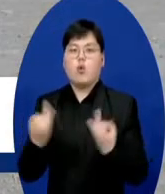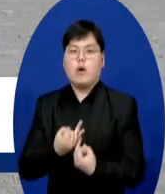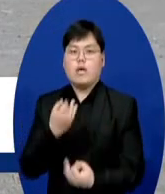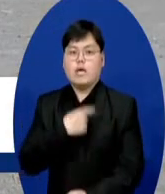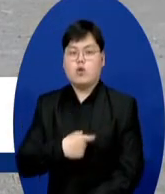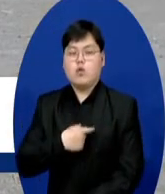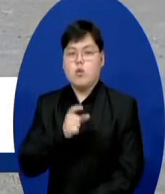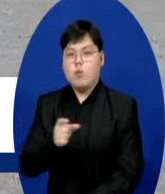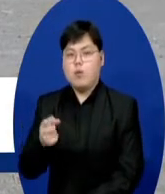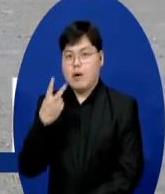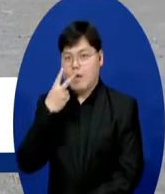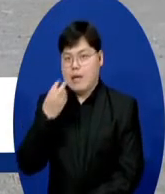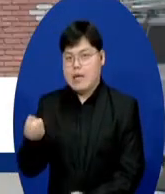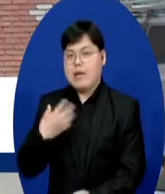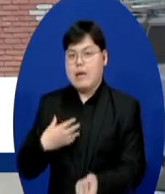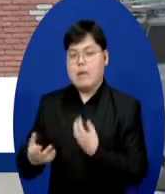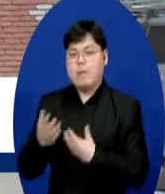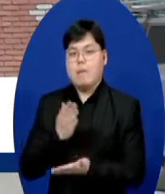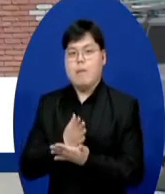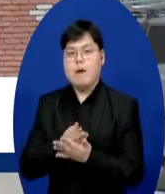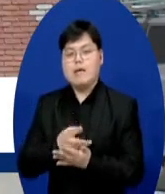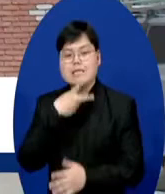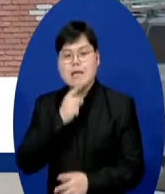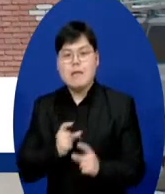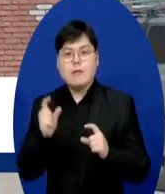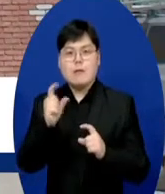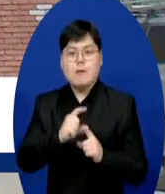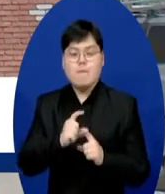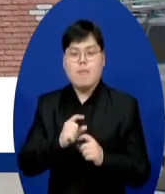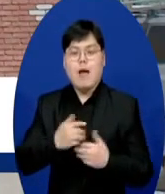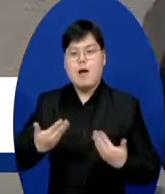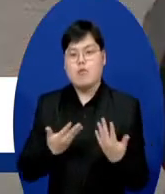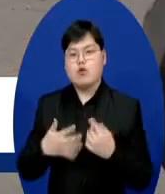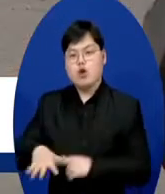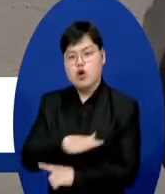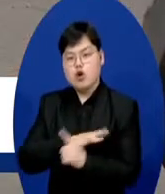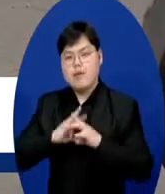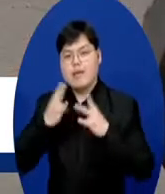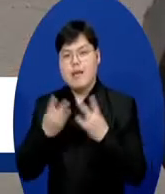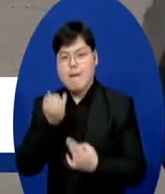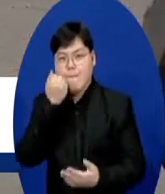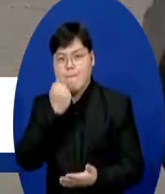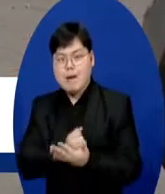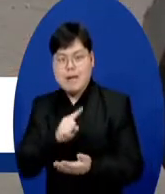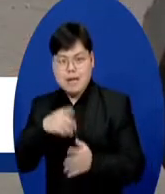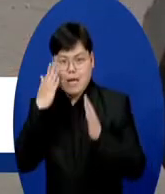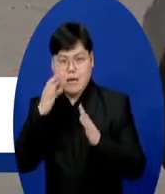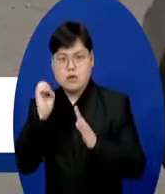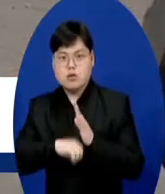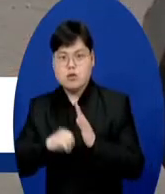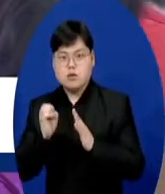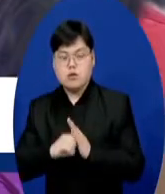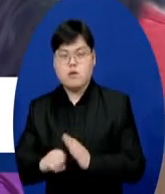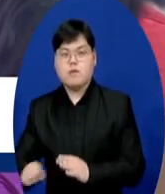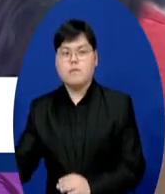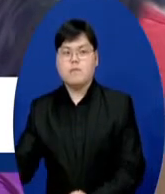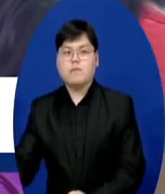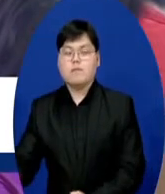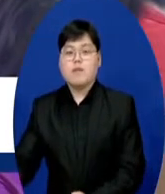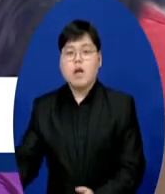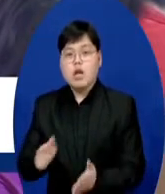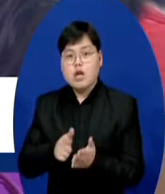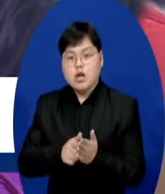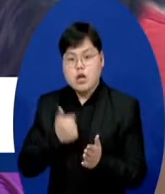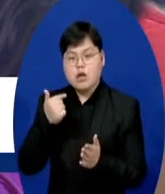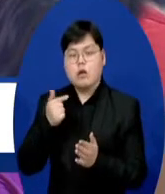хурлын гишүүд хэлж байна. Орон нутгад ажиллах цалингийн нэмэгдлээс гадна амьдрах орчин, нийгмийн баталгаанд анхаарах шаардлагатай байна.